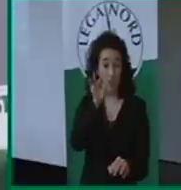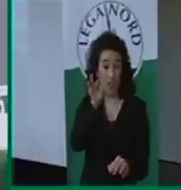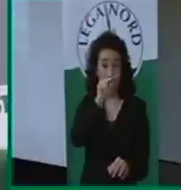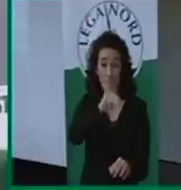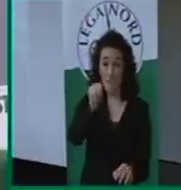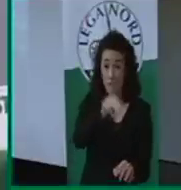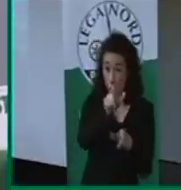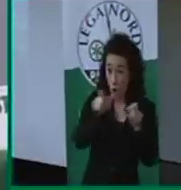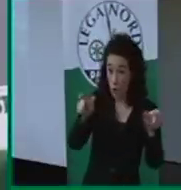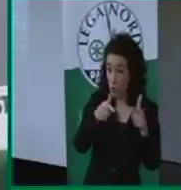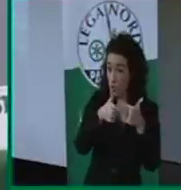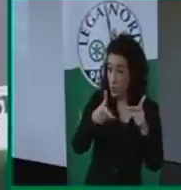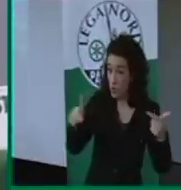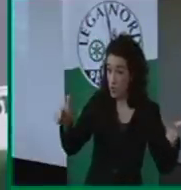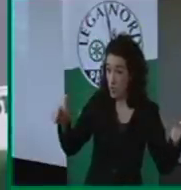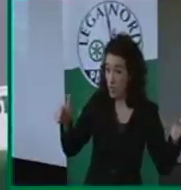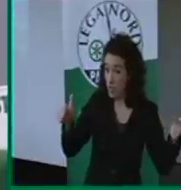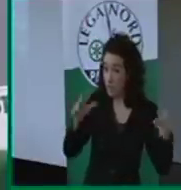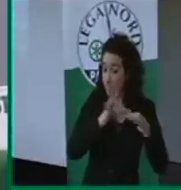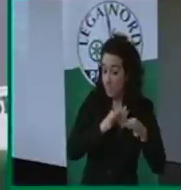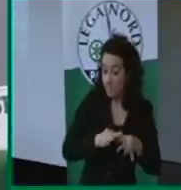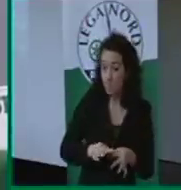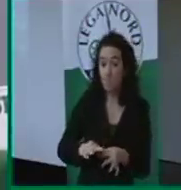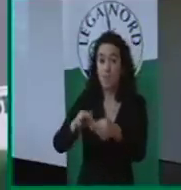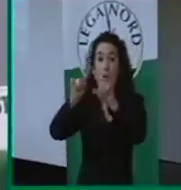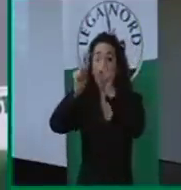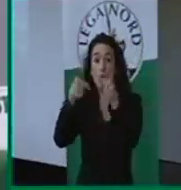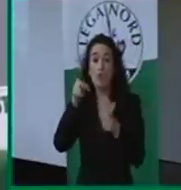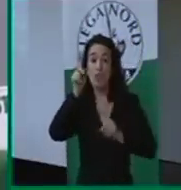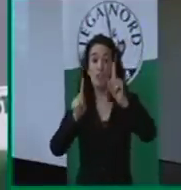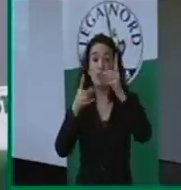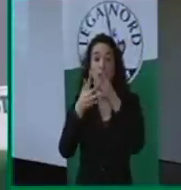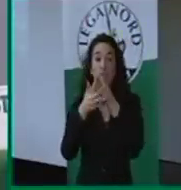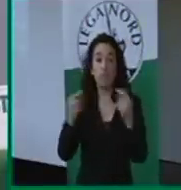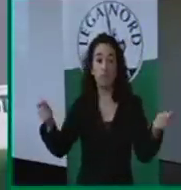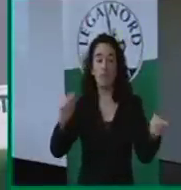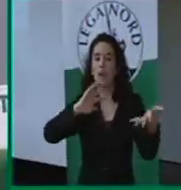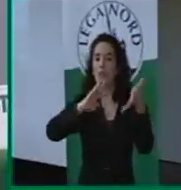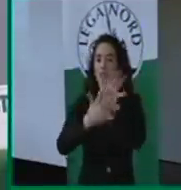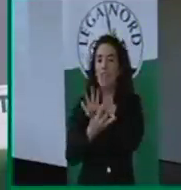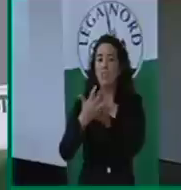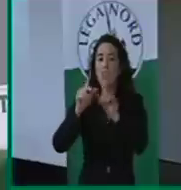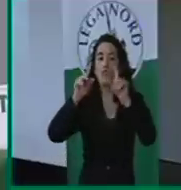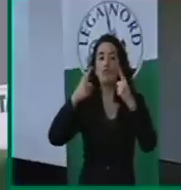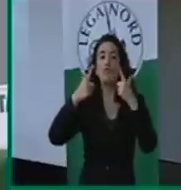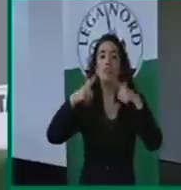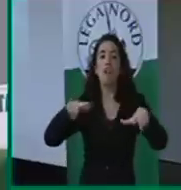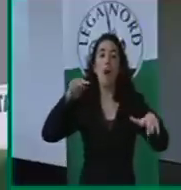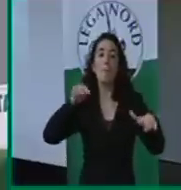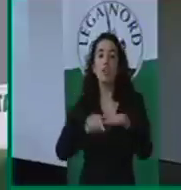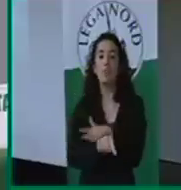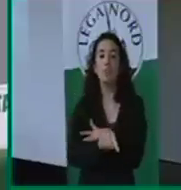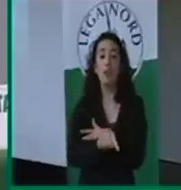voto che noi cittadini abbiamo questa provincia morirà e diventerà città metropolitana con un sindaco non